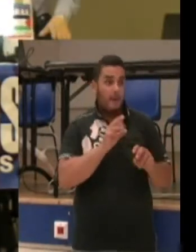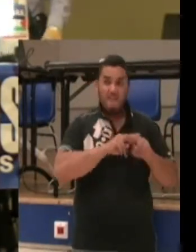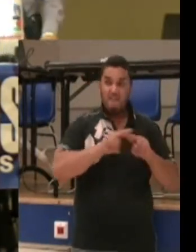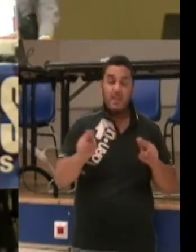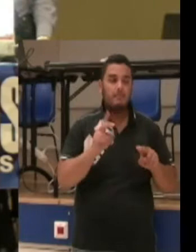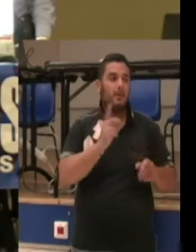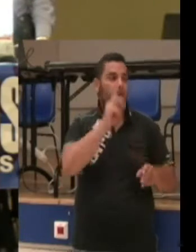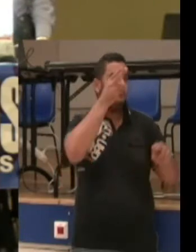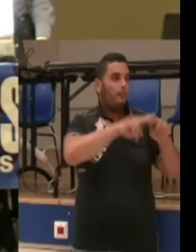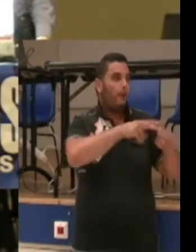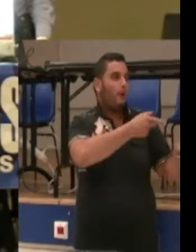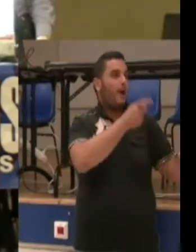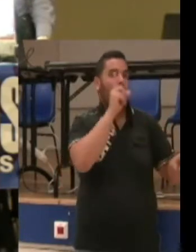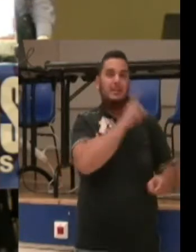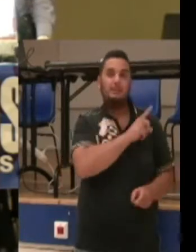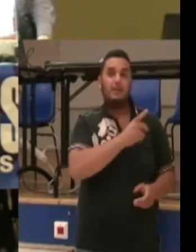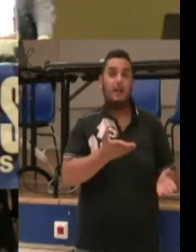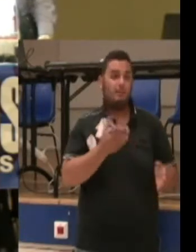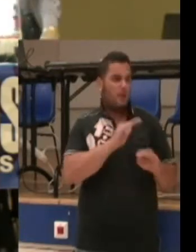politique.